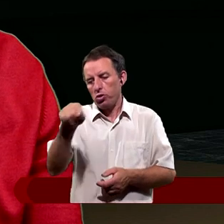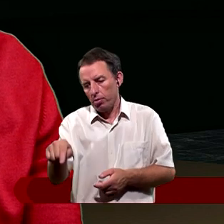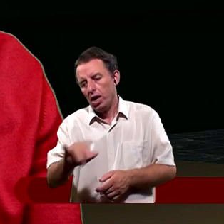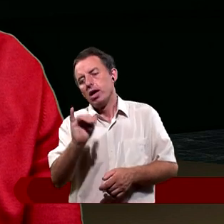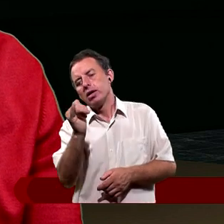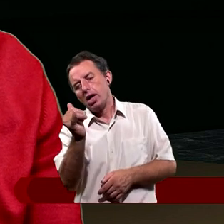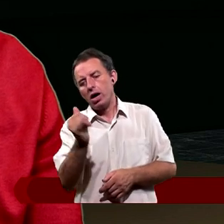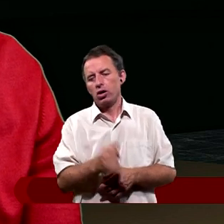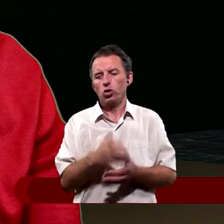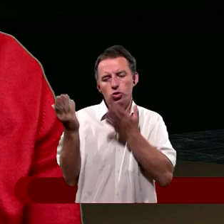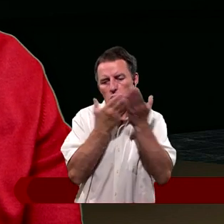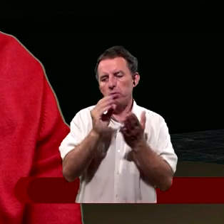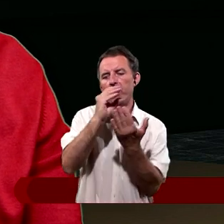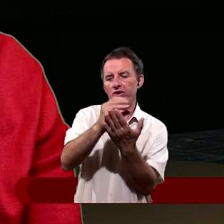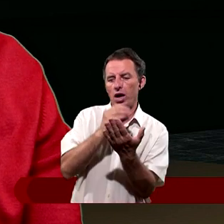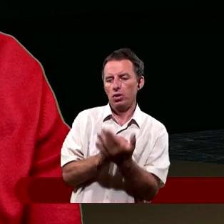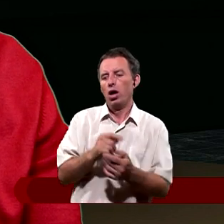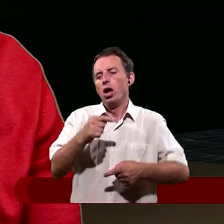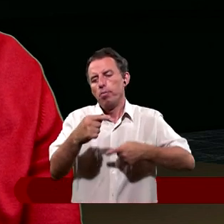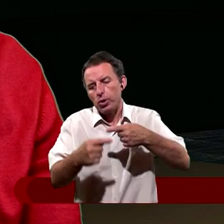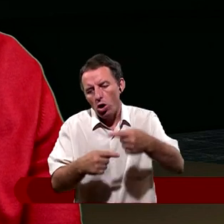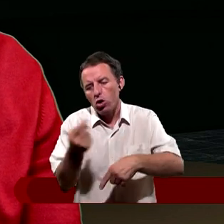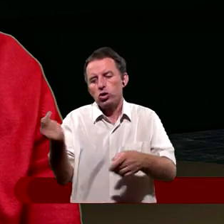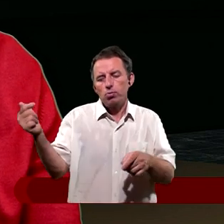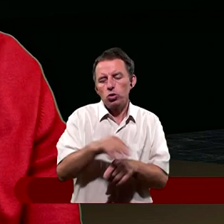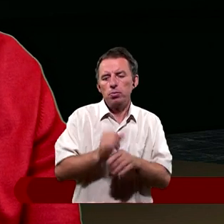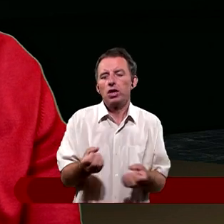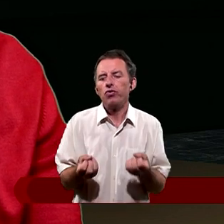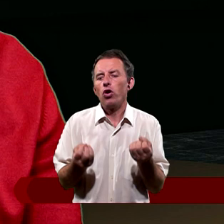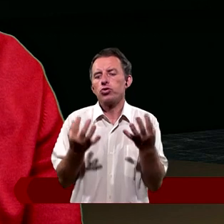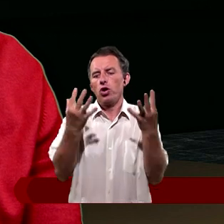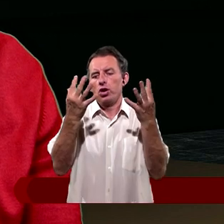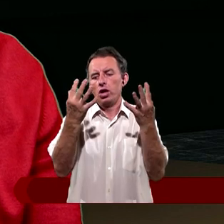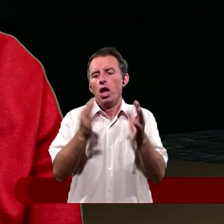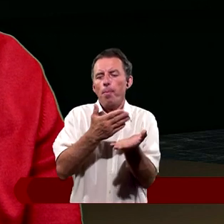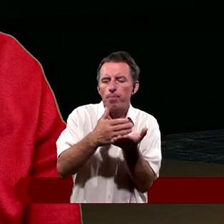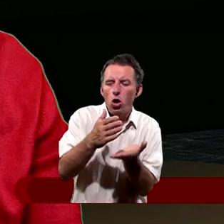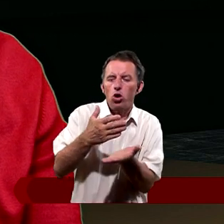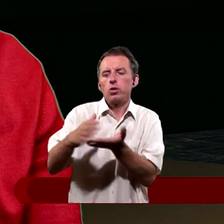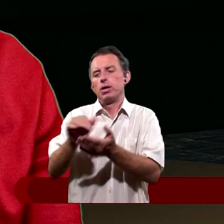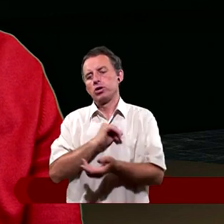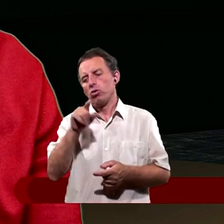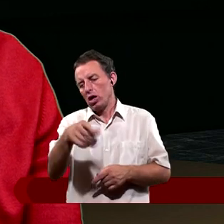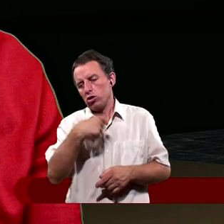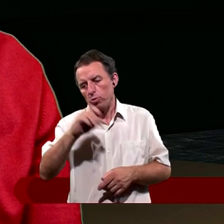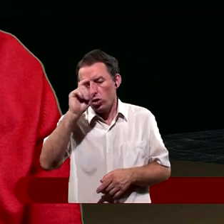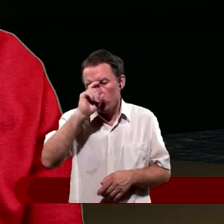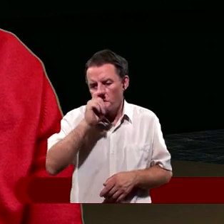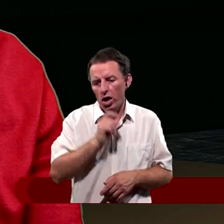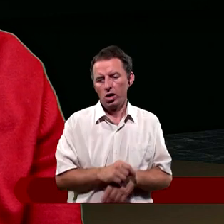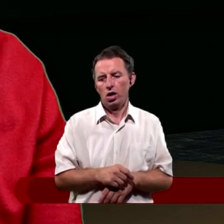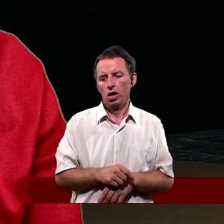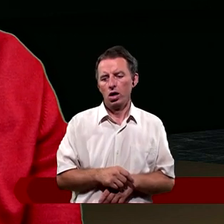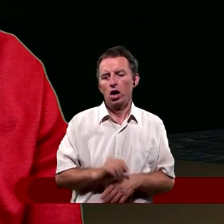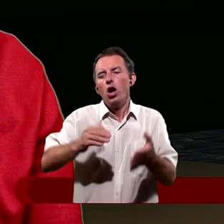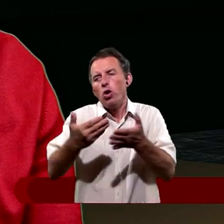że czytaliśmy tutaj te fragmenty, że jakaś praca musi być też włożona, żeby pozbyć się tego, co było złe,